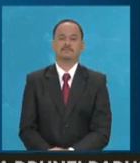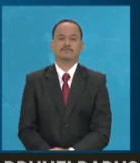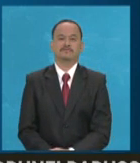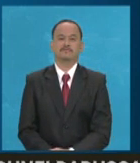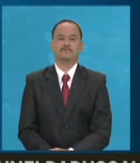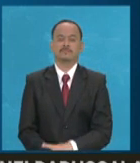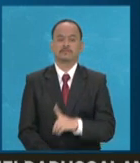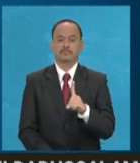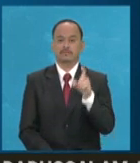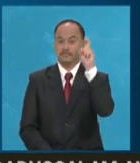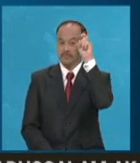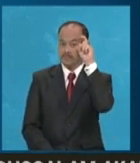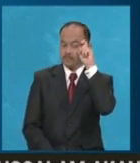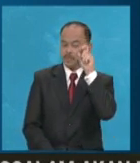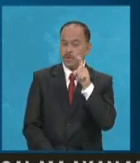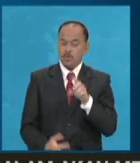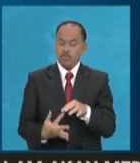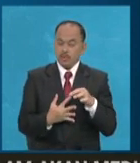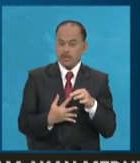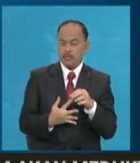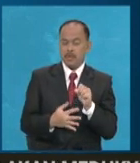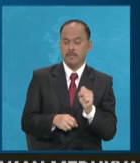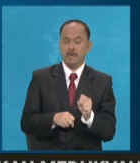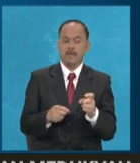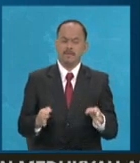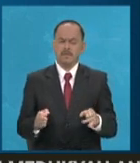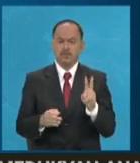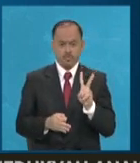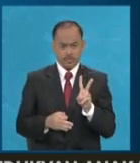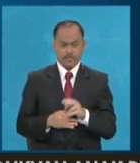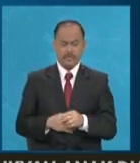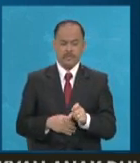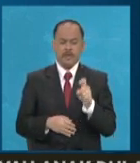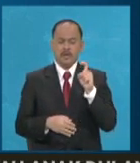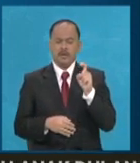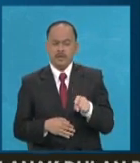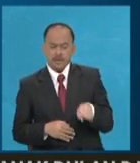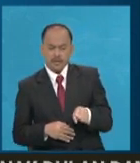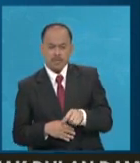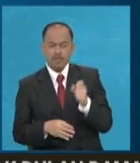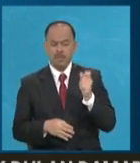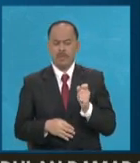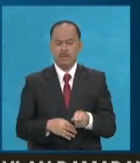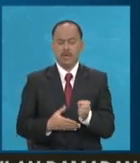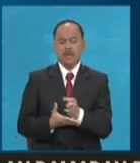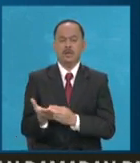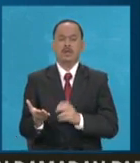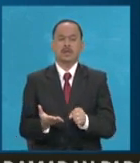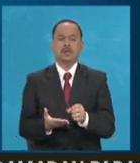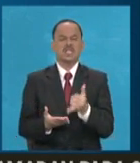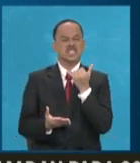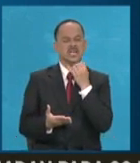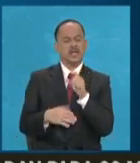salah seorang suspek utama dalam operasi saya gonfasa 2 ini akan didakwa di bau section 3A akte